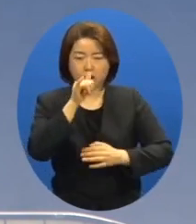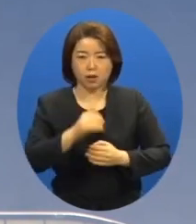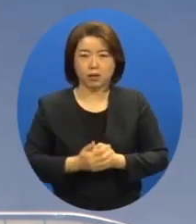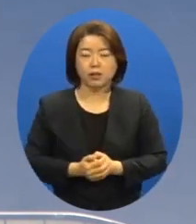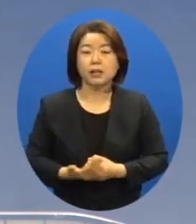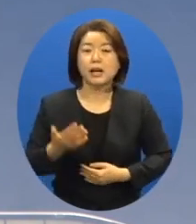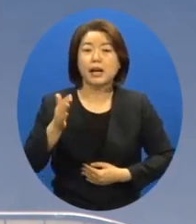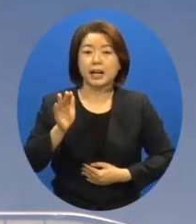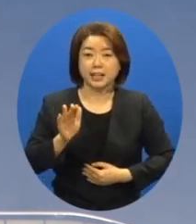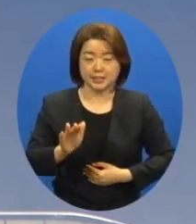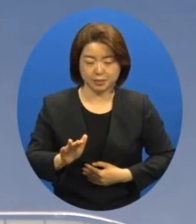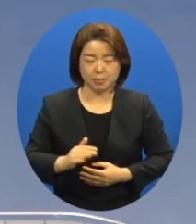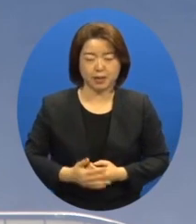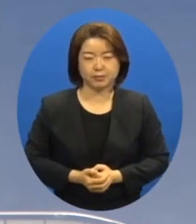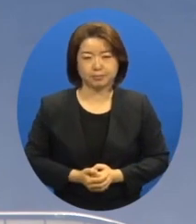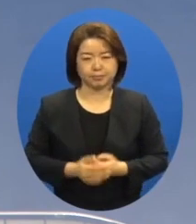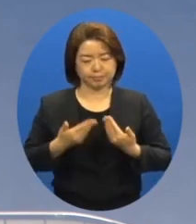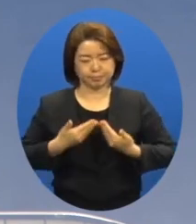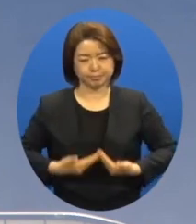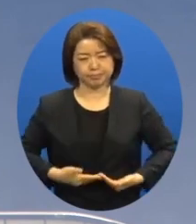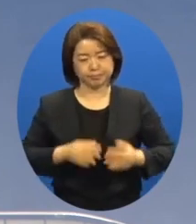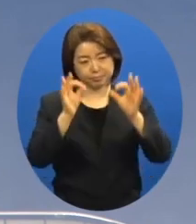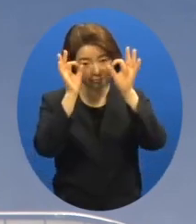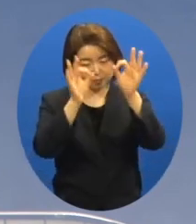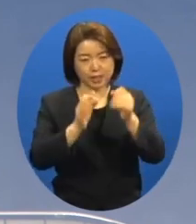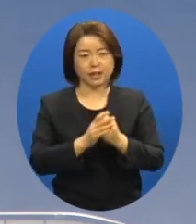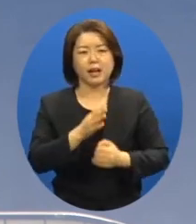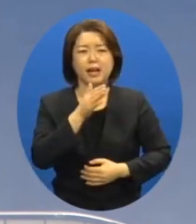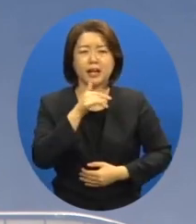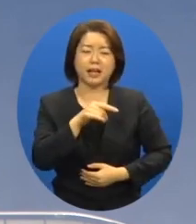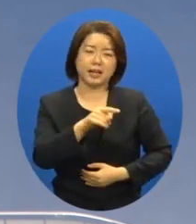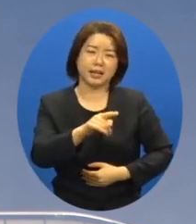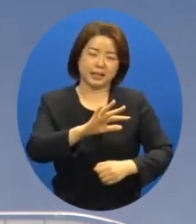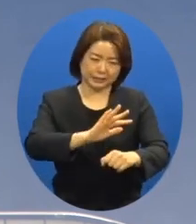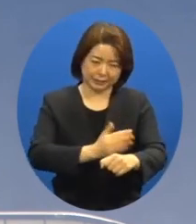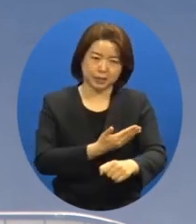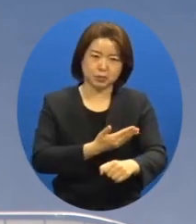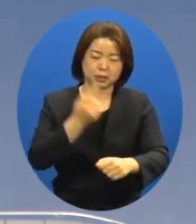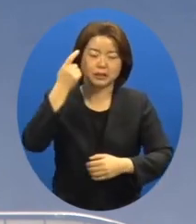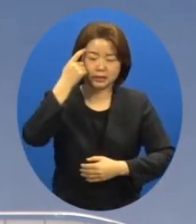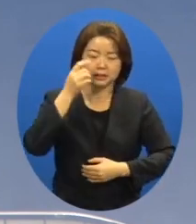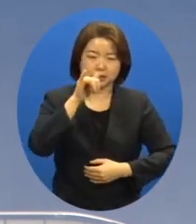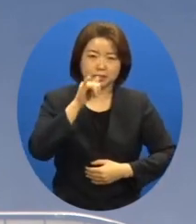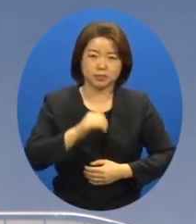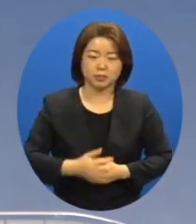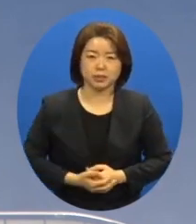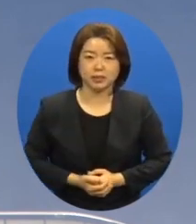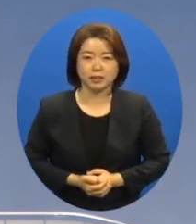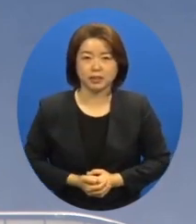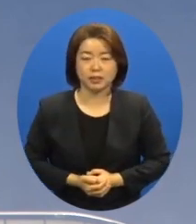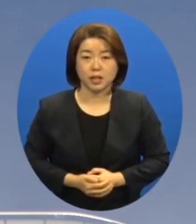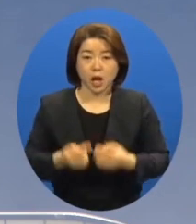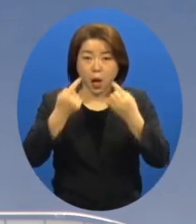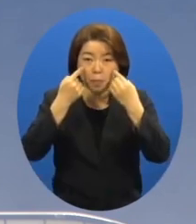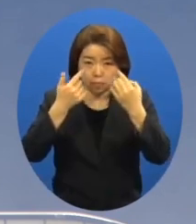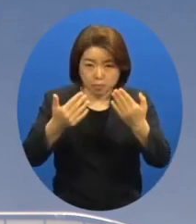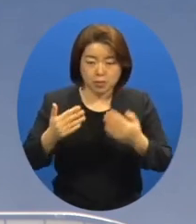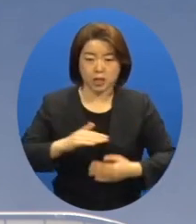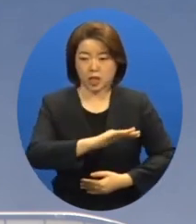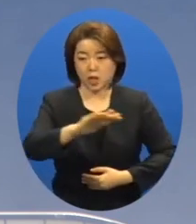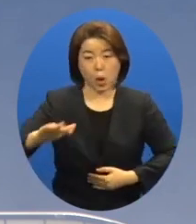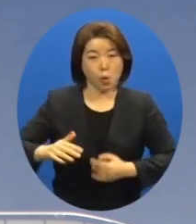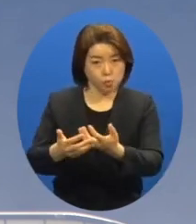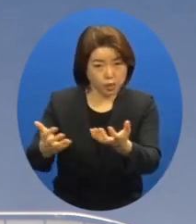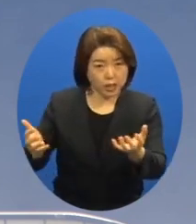그렇지만 가만히 보니까 아, 이게 잘못됐다는 느낌이 들었었습니다. 분명히 우리들끼리